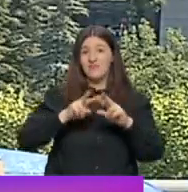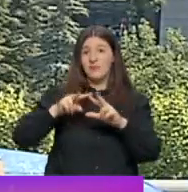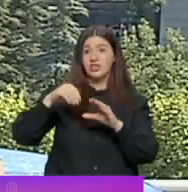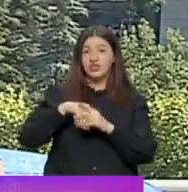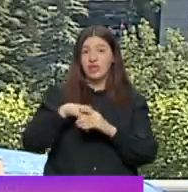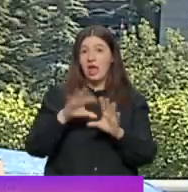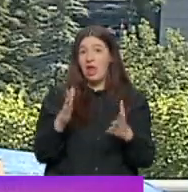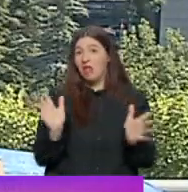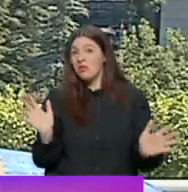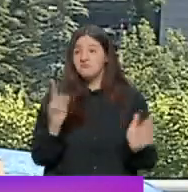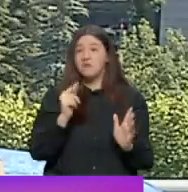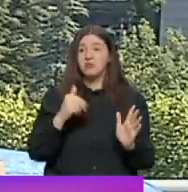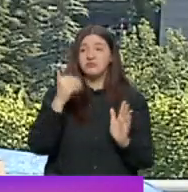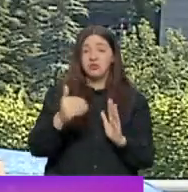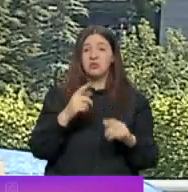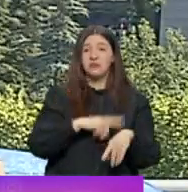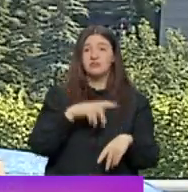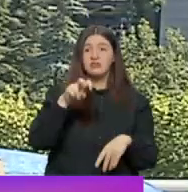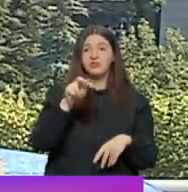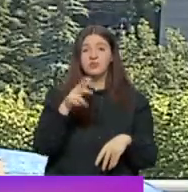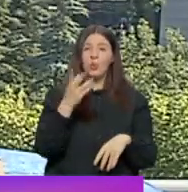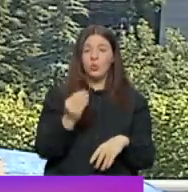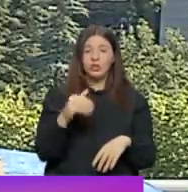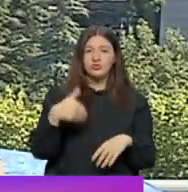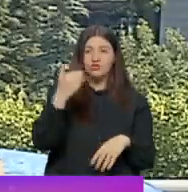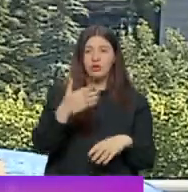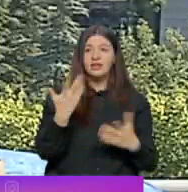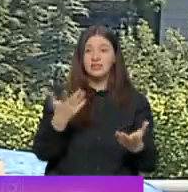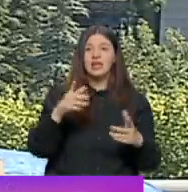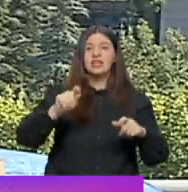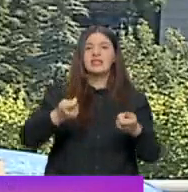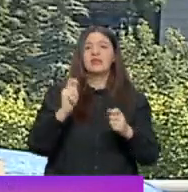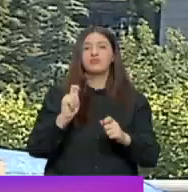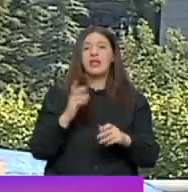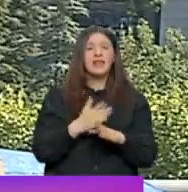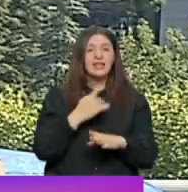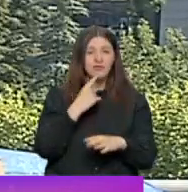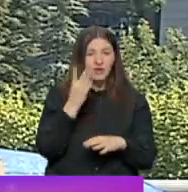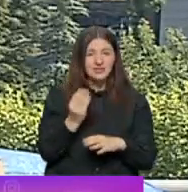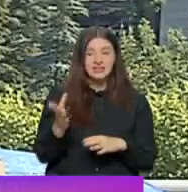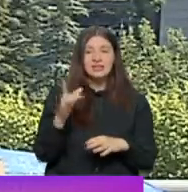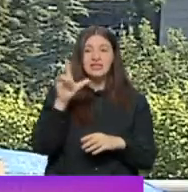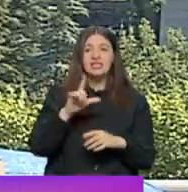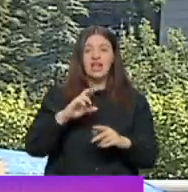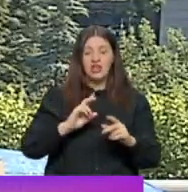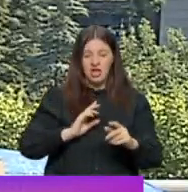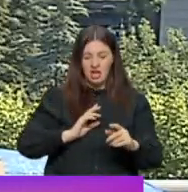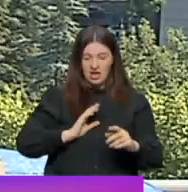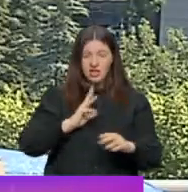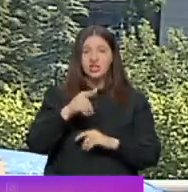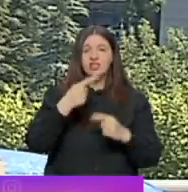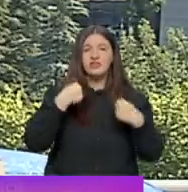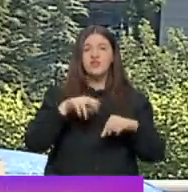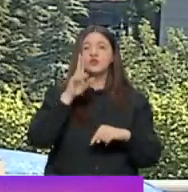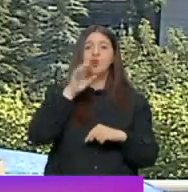sitesini herhalde birazdan saatler 8.30'u gösterdiğinde kilitleyecekler. Neden diyecek olursanız, liselere geçiş sınavının